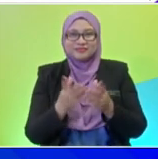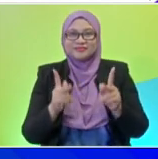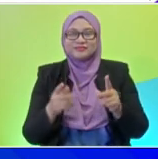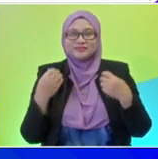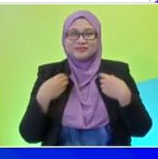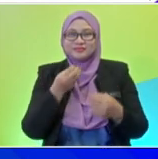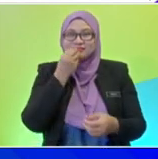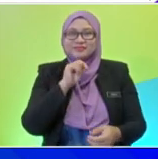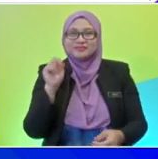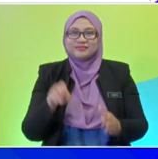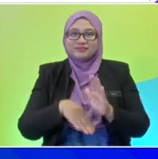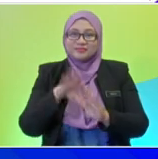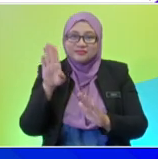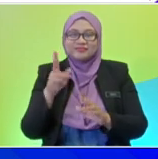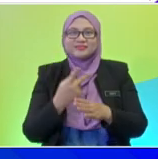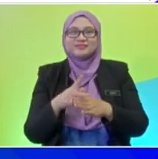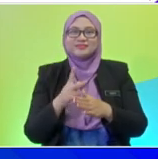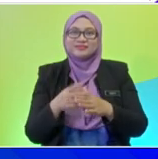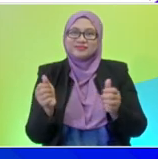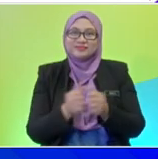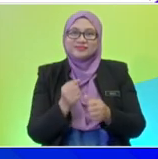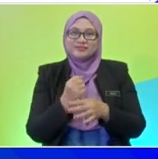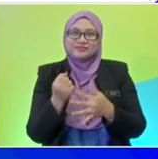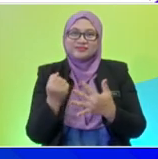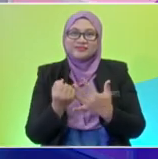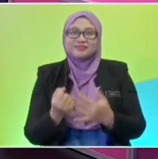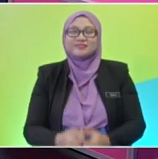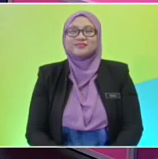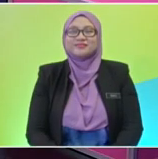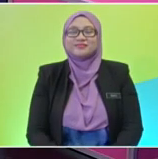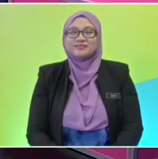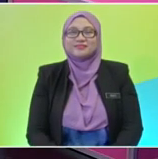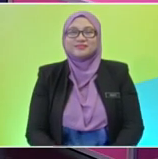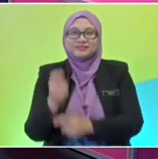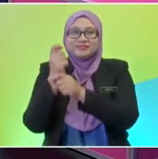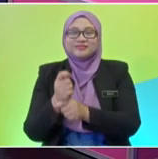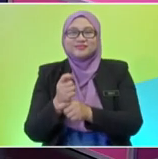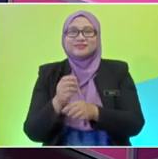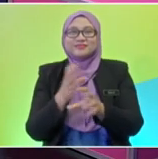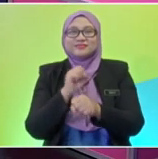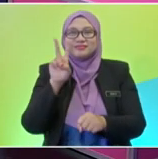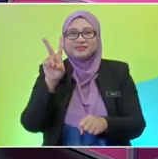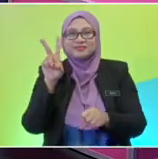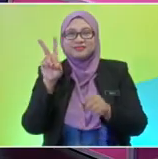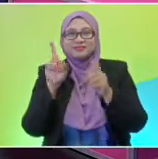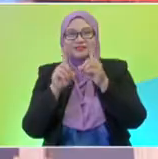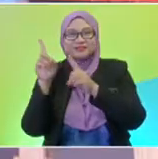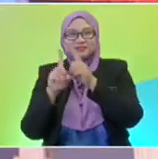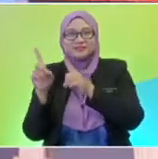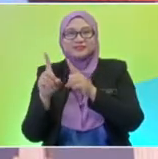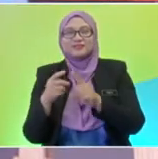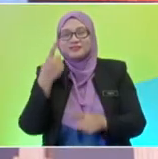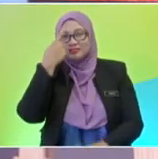makanan dengan adik beradik Oke Tania hari ini